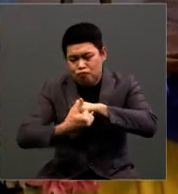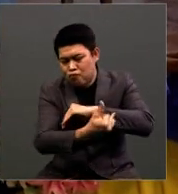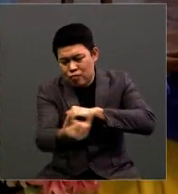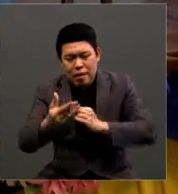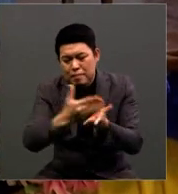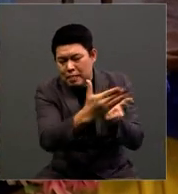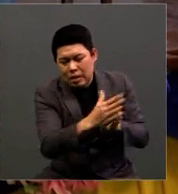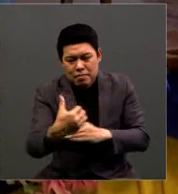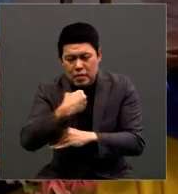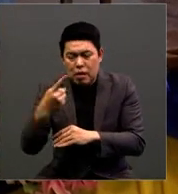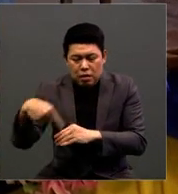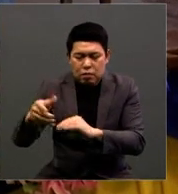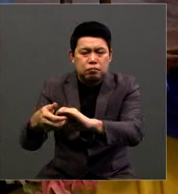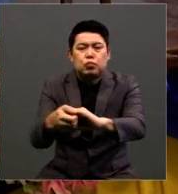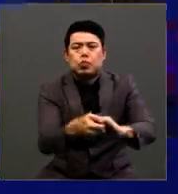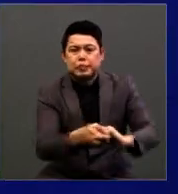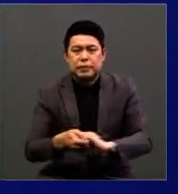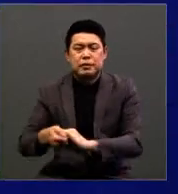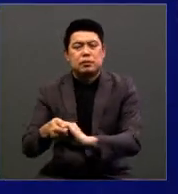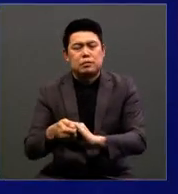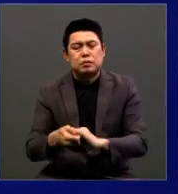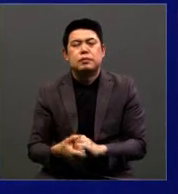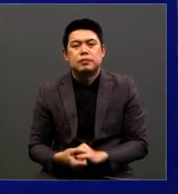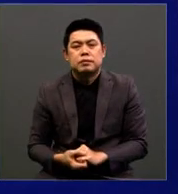ส่วนต้องมีความร่วมไม้ร่วมมือกันครับ